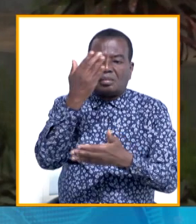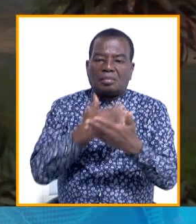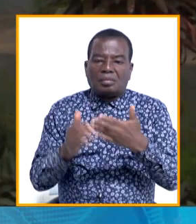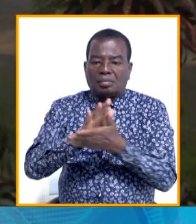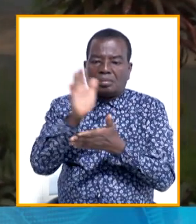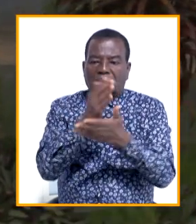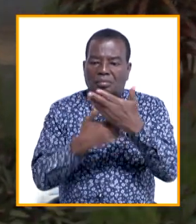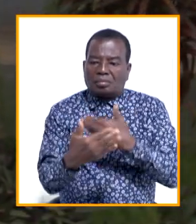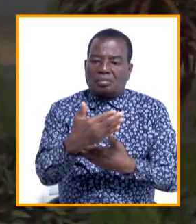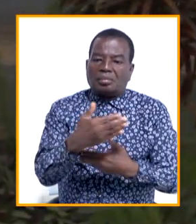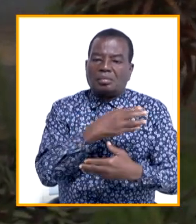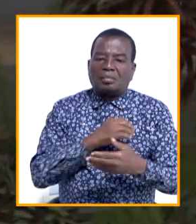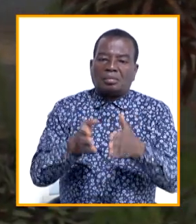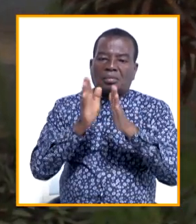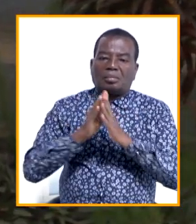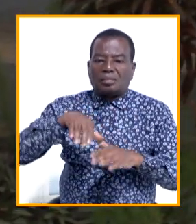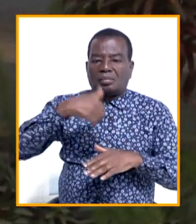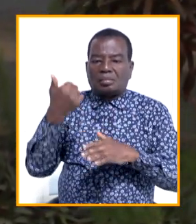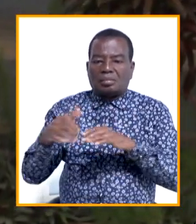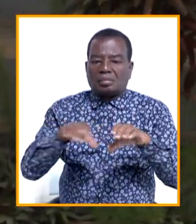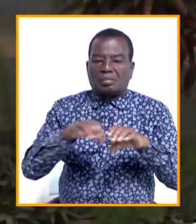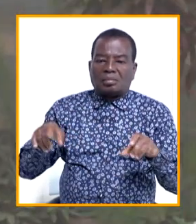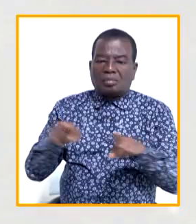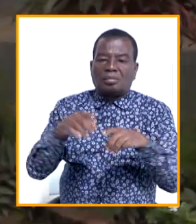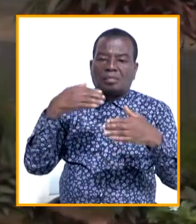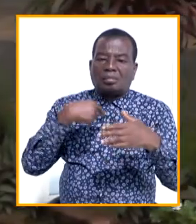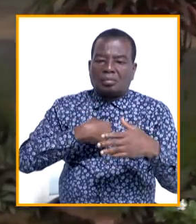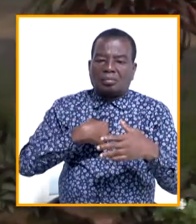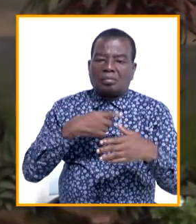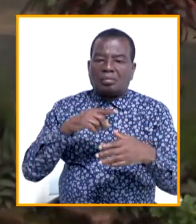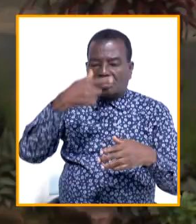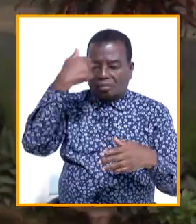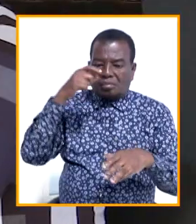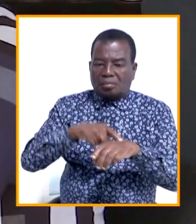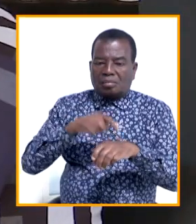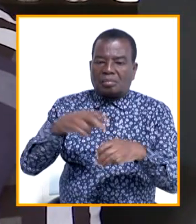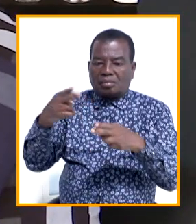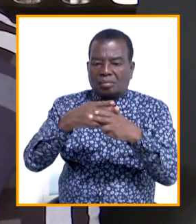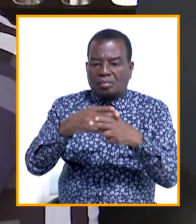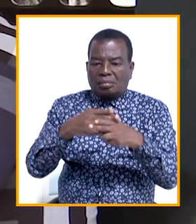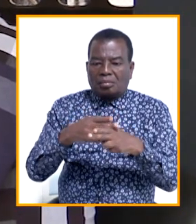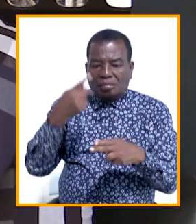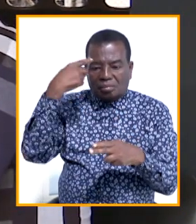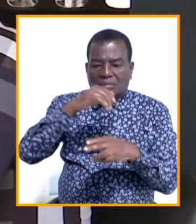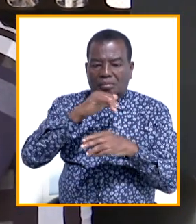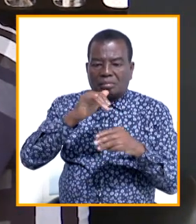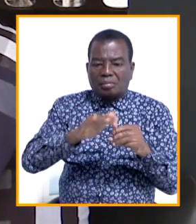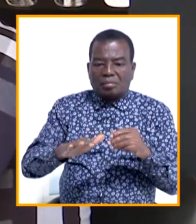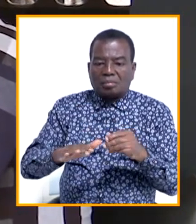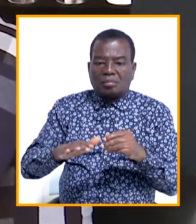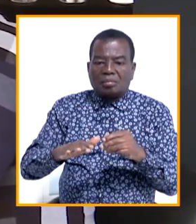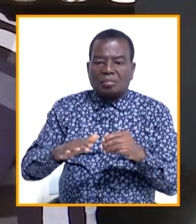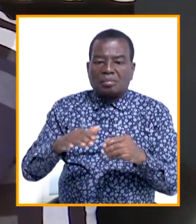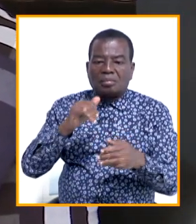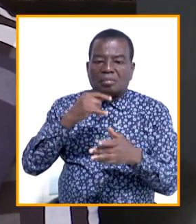naissance de mon fils je demande aux autres de faire comme moi parce que le temps est court pour le petit Samuel c'est un moment